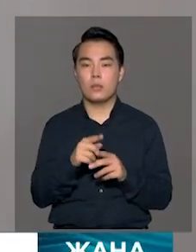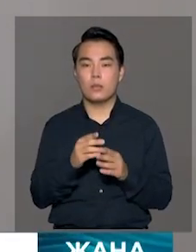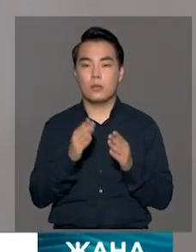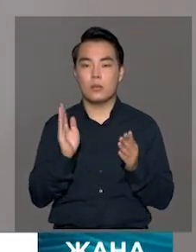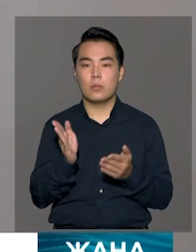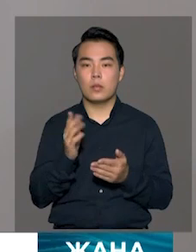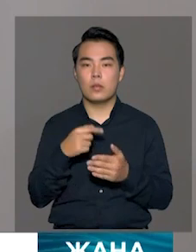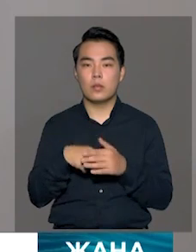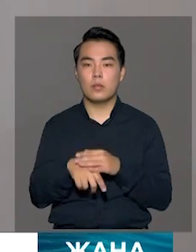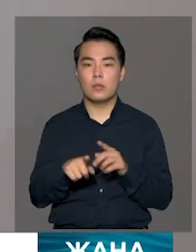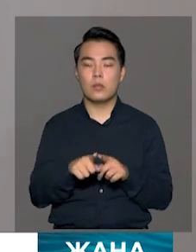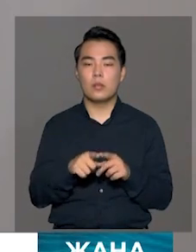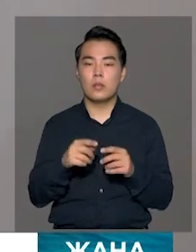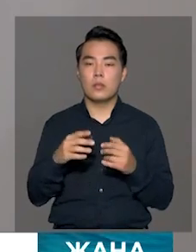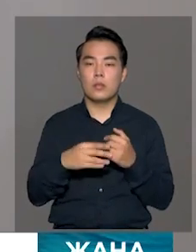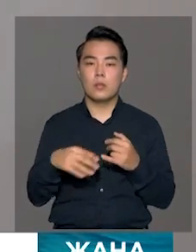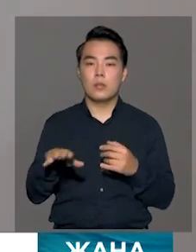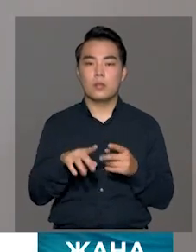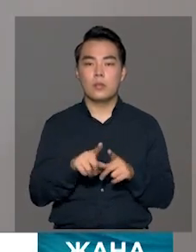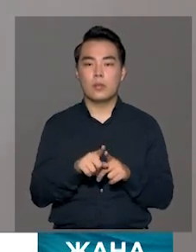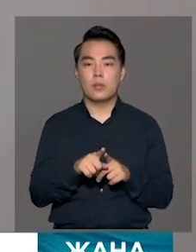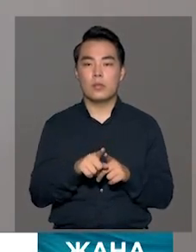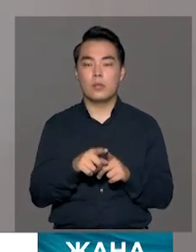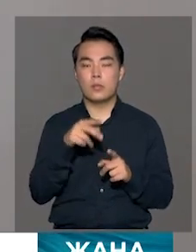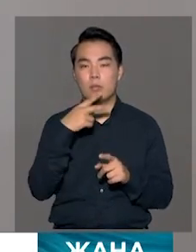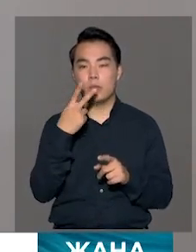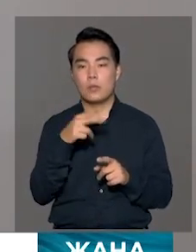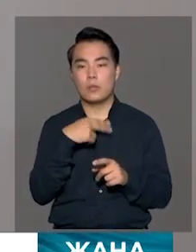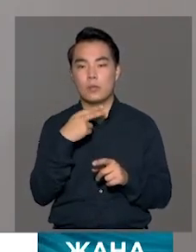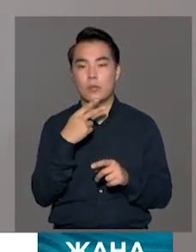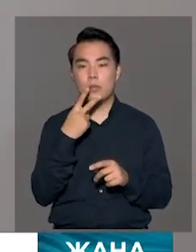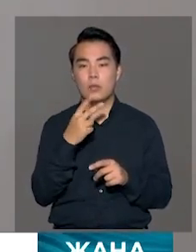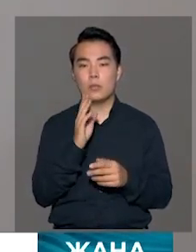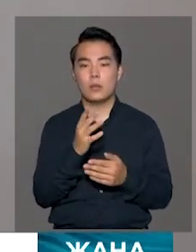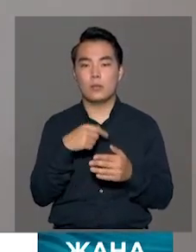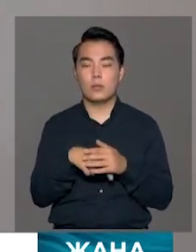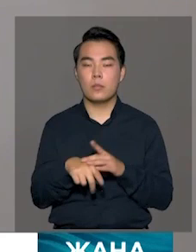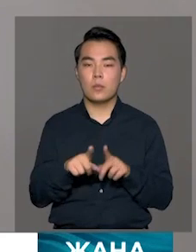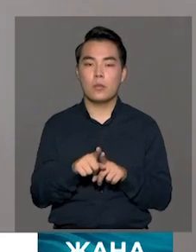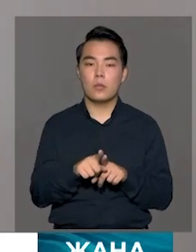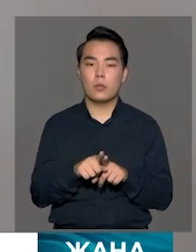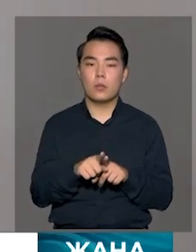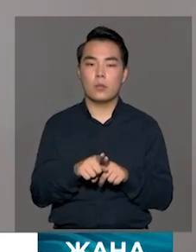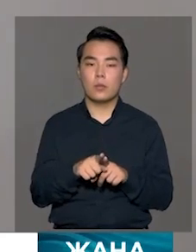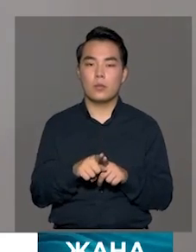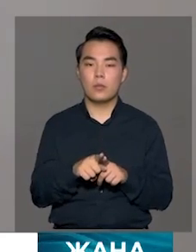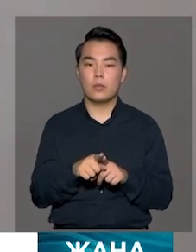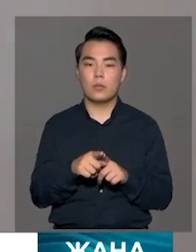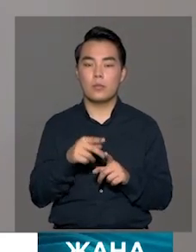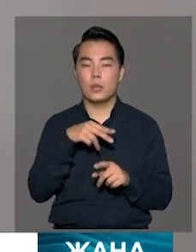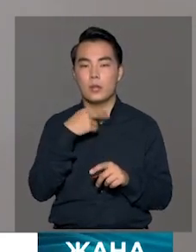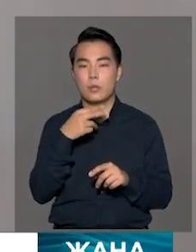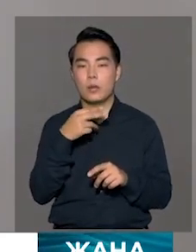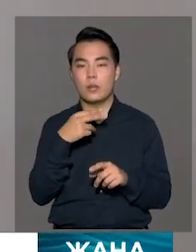кісілер өздерінің территорияларында бәрін аралап көріп, маған айтып көріп, міне автобусымыз жүріп тұр, суымыз ағып